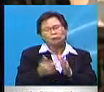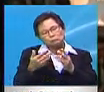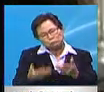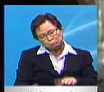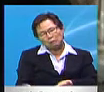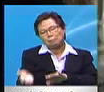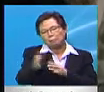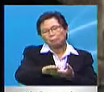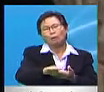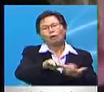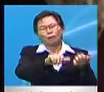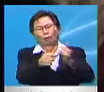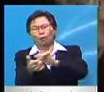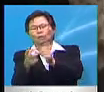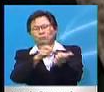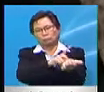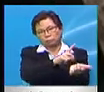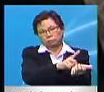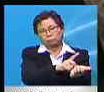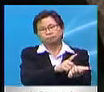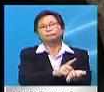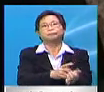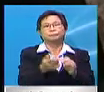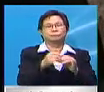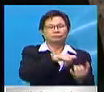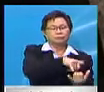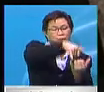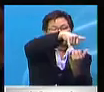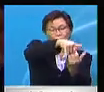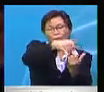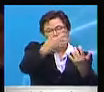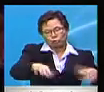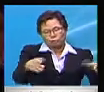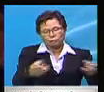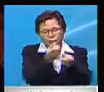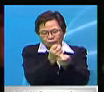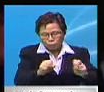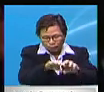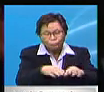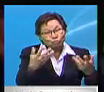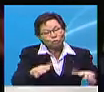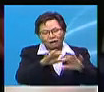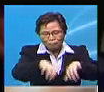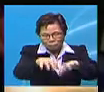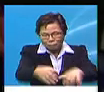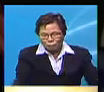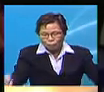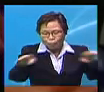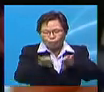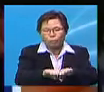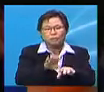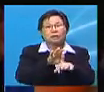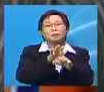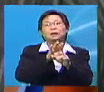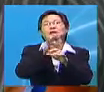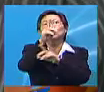dunia oleh pegawai perubatan Dalam pada itu jenazah alaham selamat di kebumikan di tanah perkuburan Islam kampuk Cik Latif Pulau